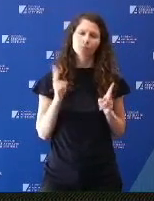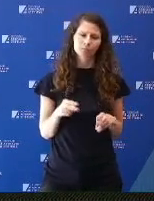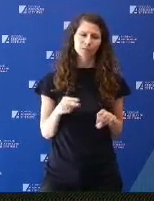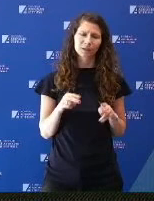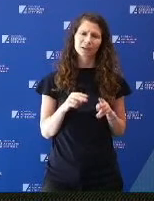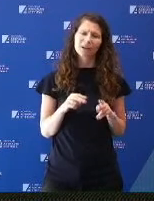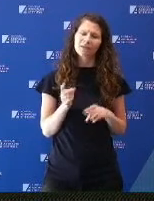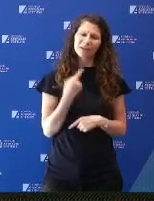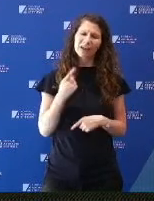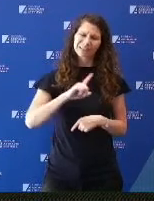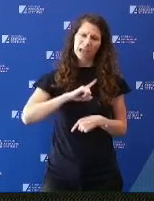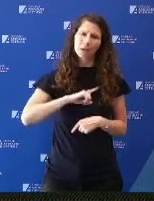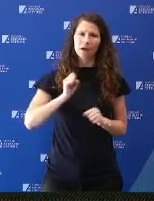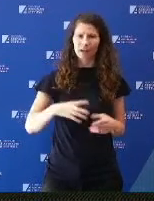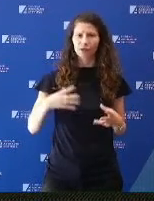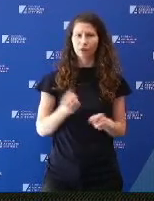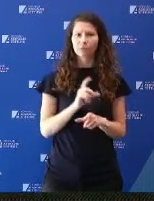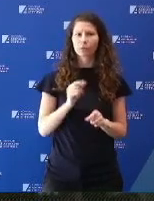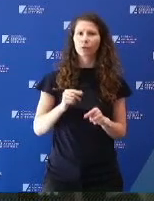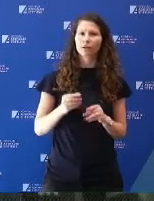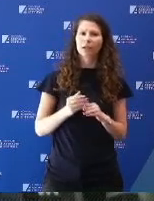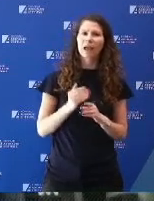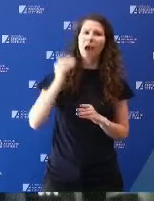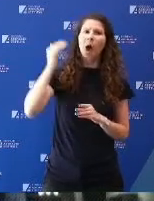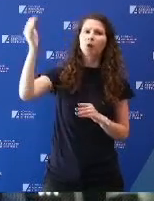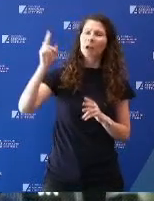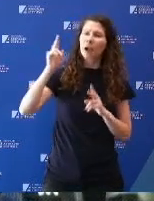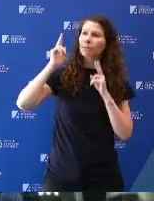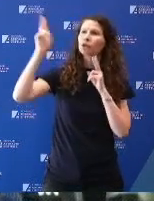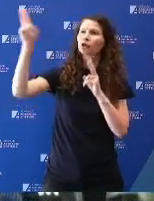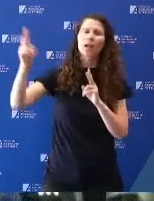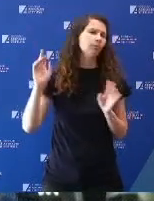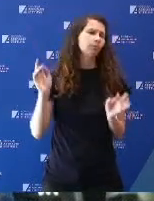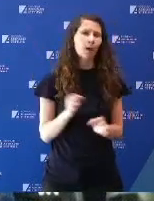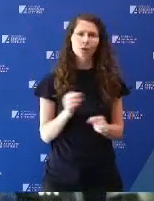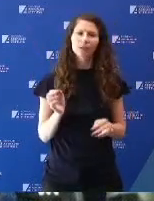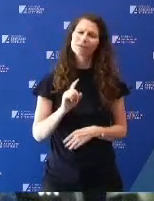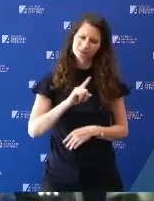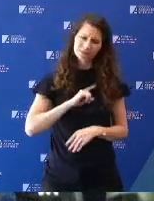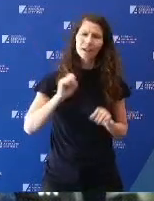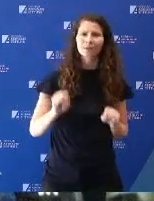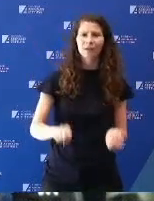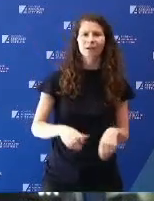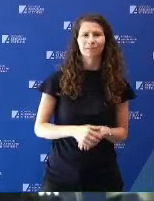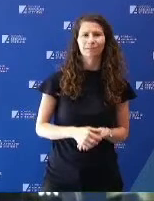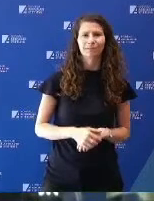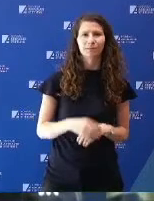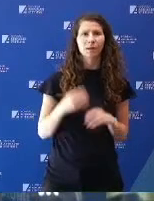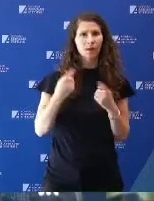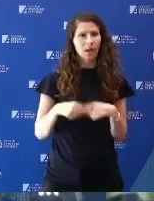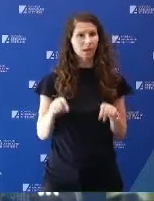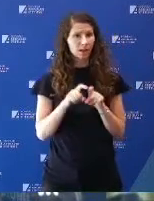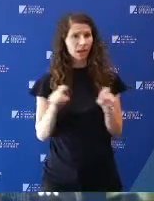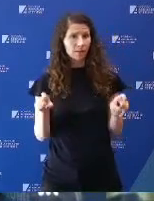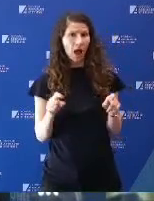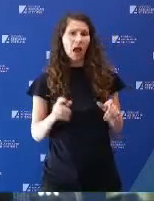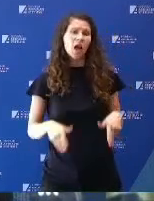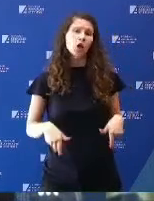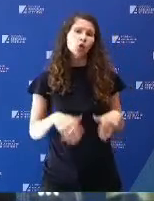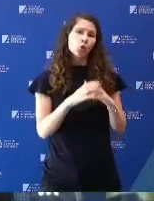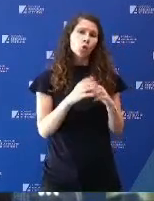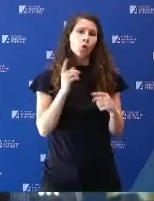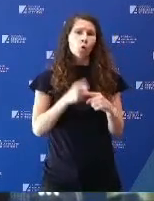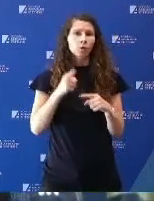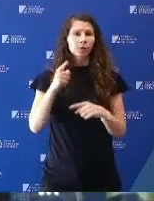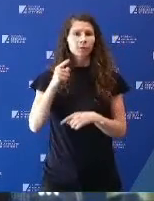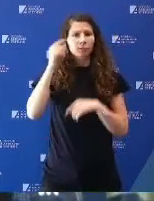selber, wir müssen dafür nicht externes Wissen heranziehen. Und dann war ein weiteres Thema noch Gründung und Mindset und